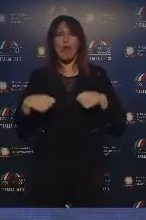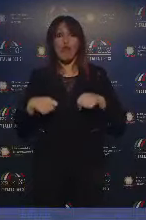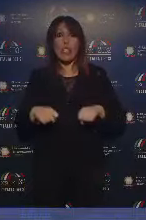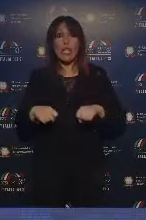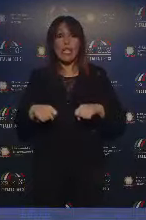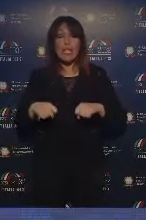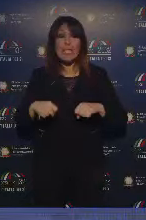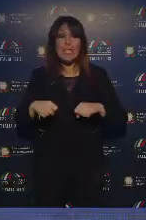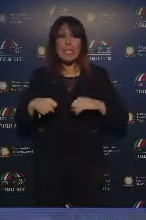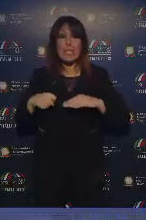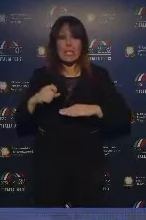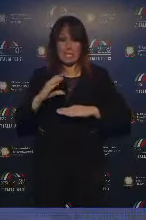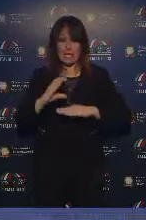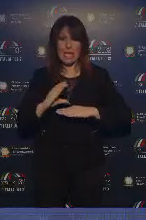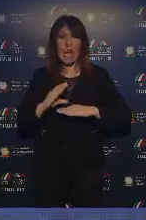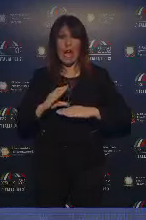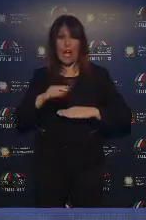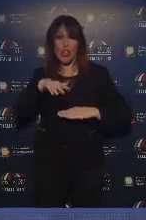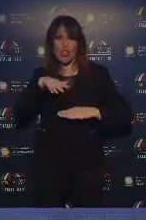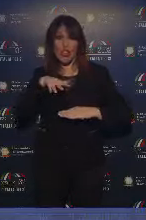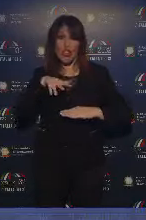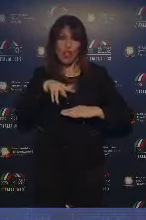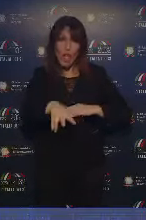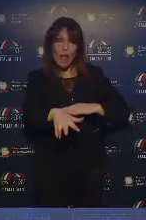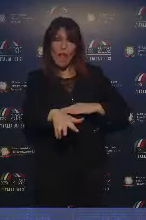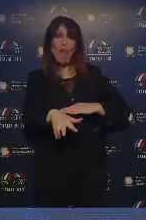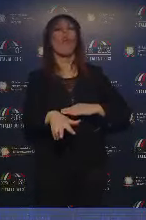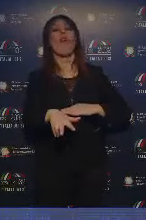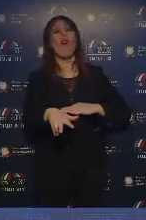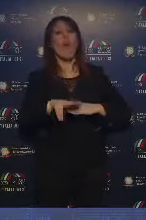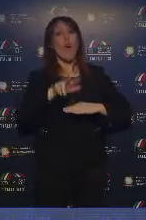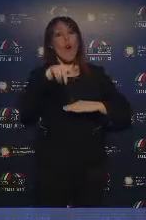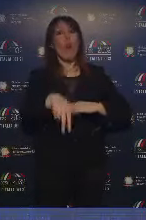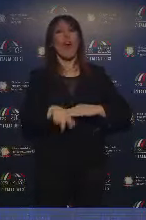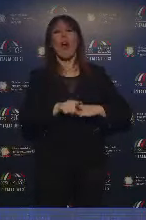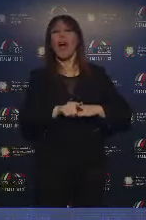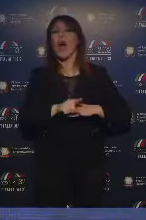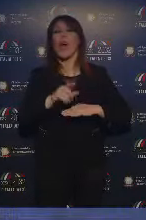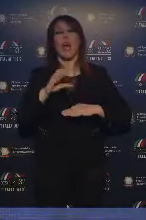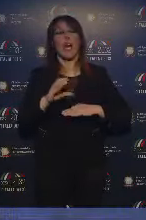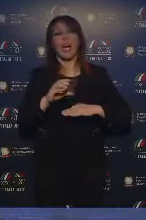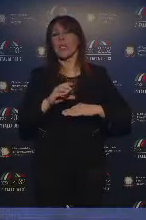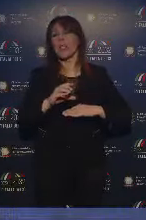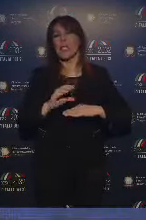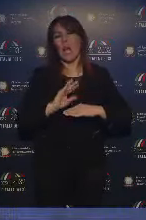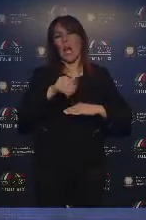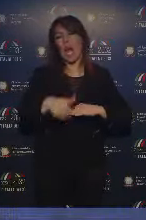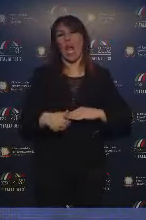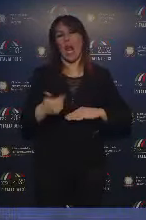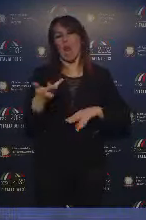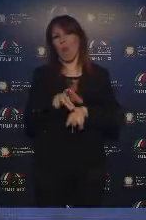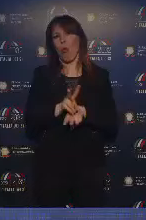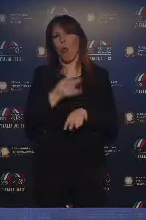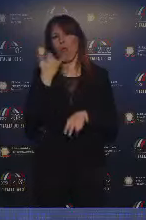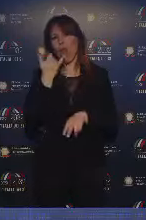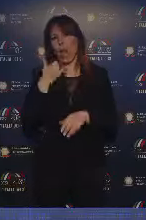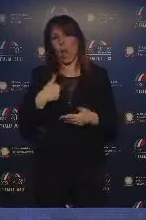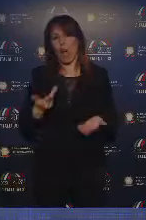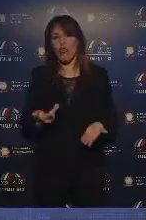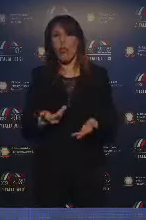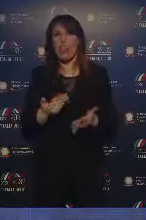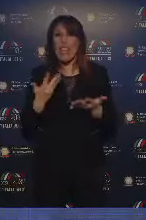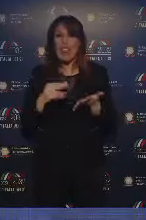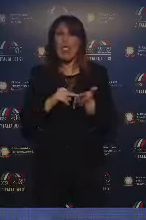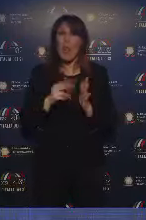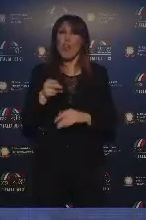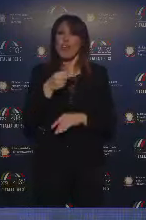scivola il guardrail può essere il saluto finale e quindi stiamo investendo decine di milioni di euro